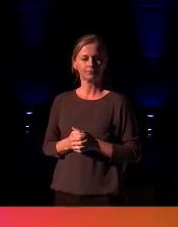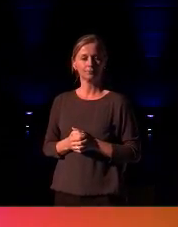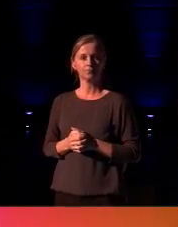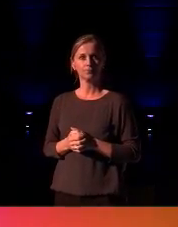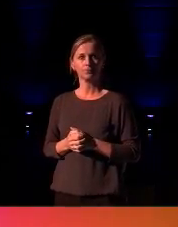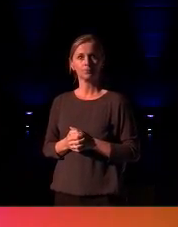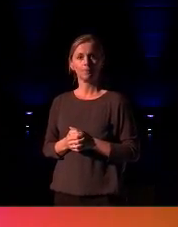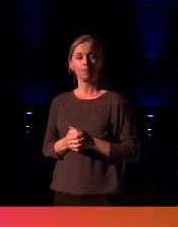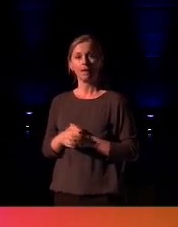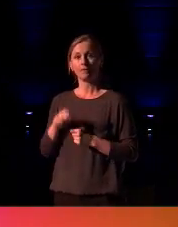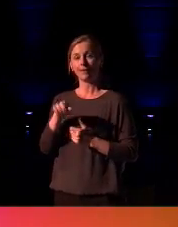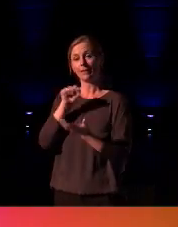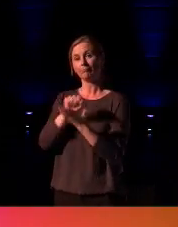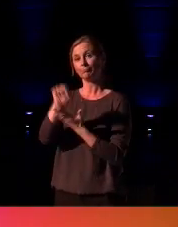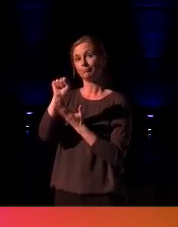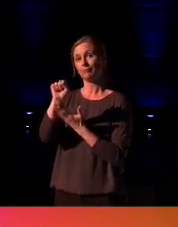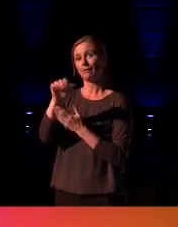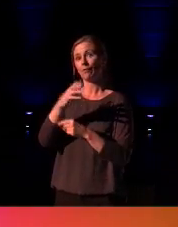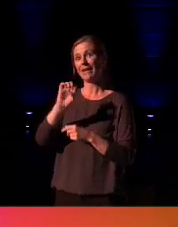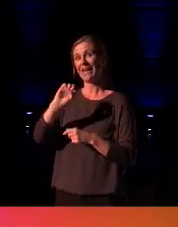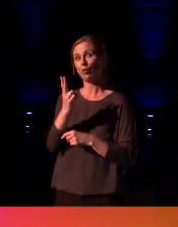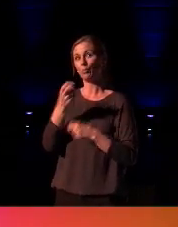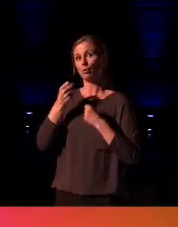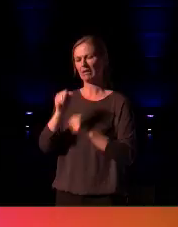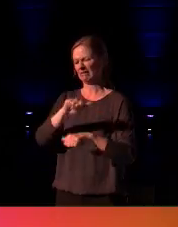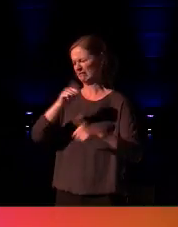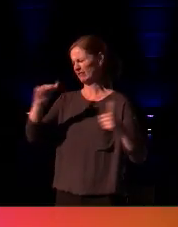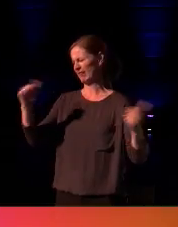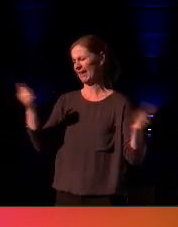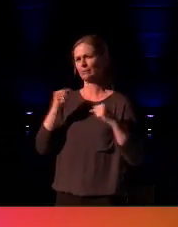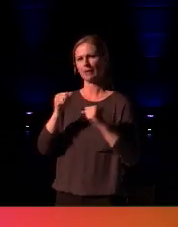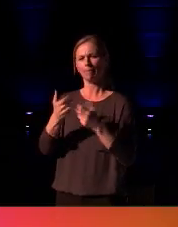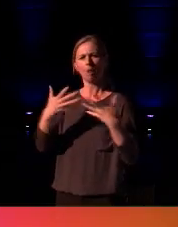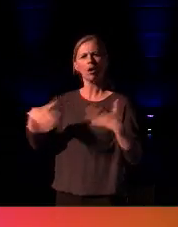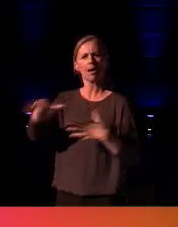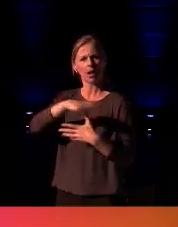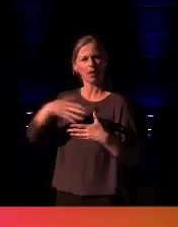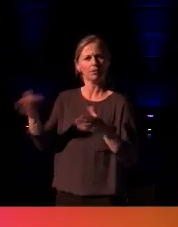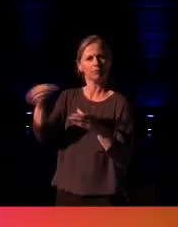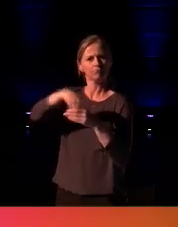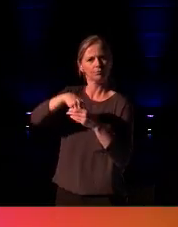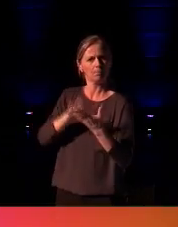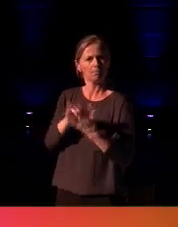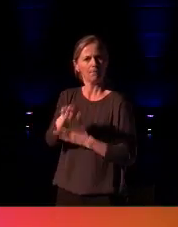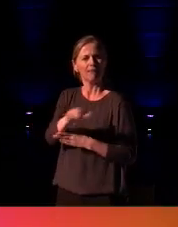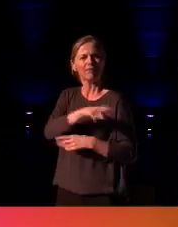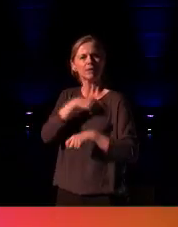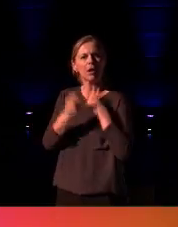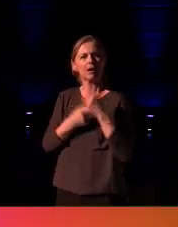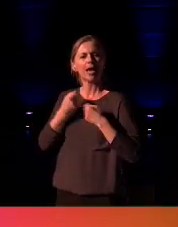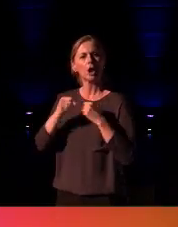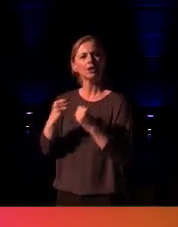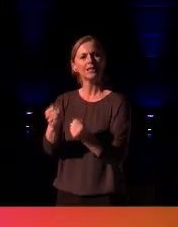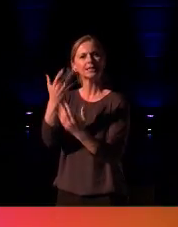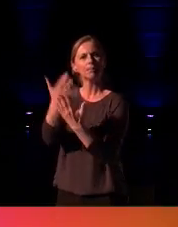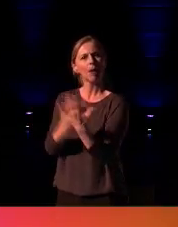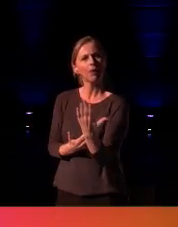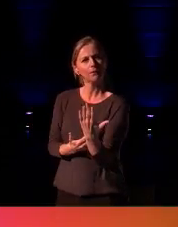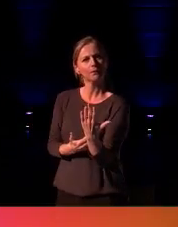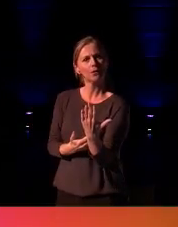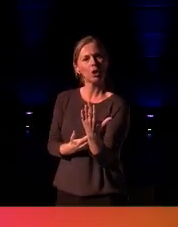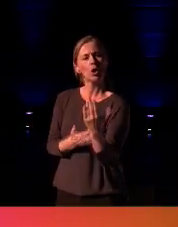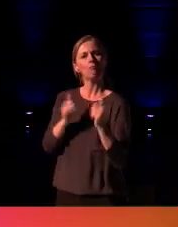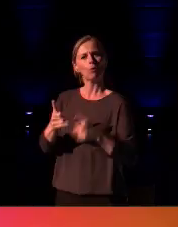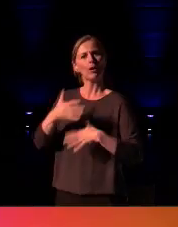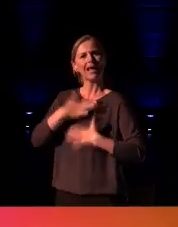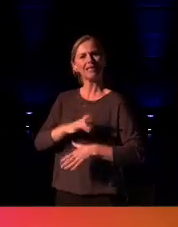Dette en reklame for dette EU-prosjektet, svært prosjekt, mange land med, hvor vi skal lage en handlingsplan